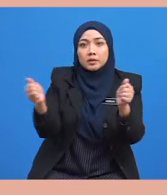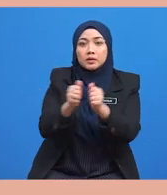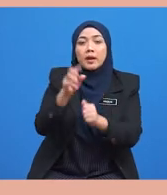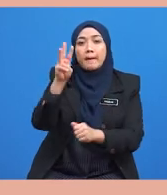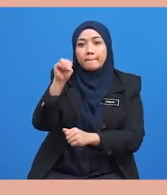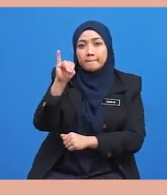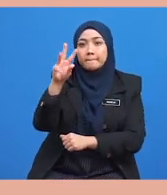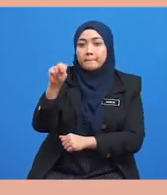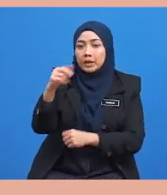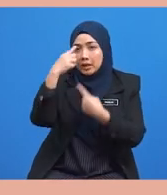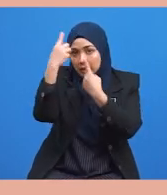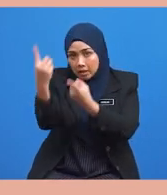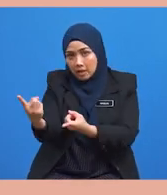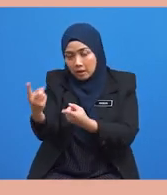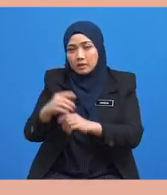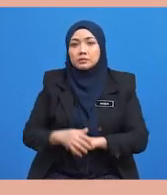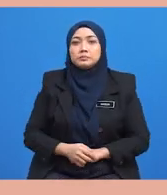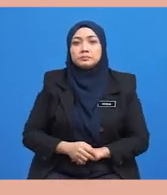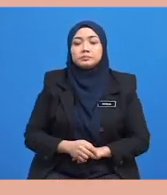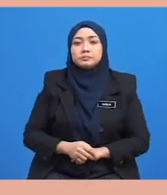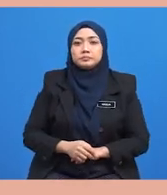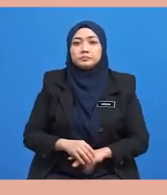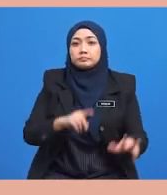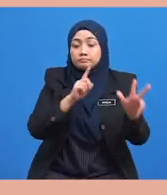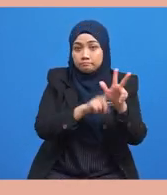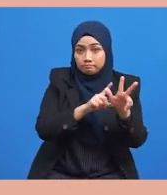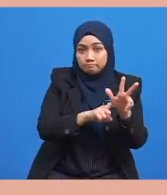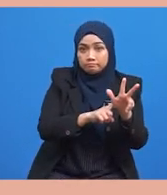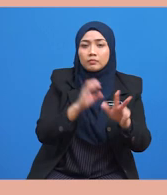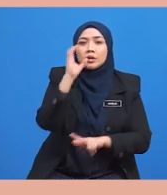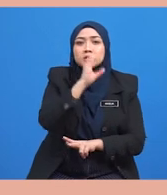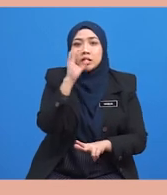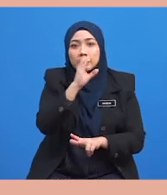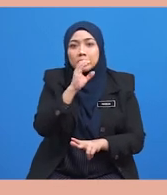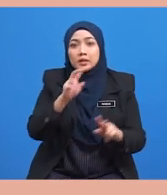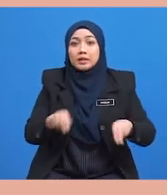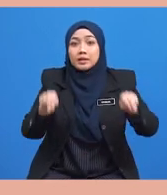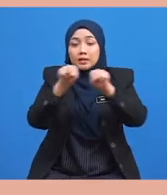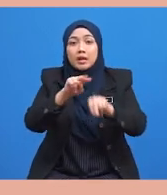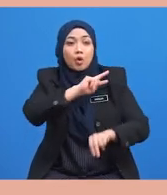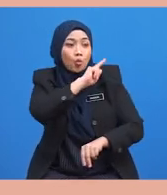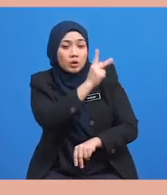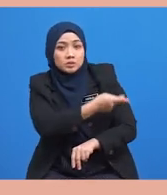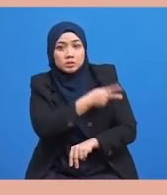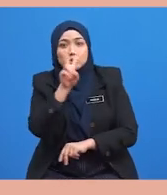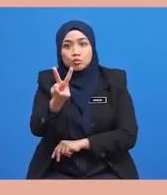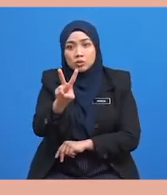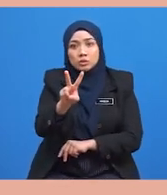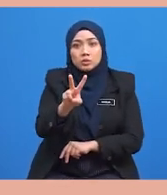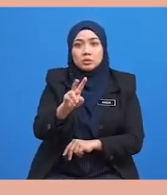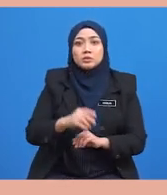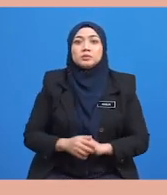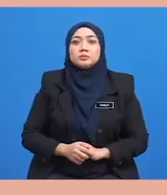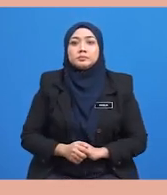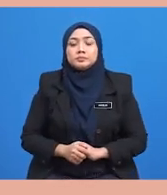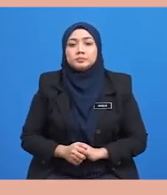data. Sisihan piawai pula dihitung dengan mencari nilai kuasa 2 variance yang telah dihitung sebelum